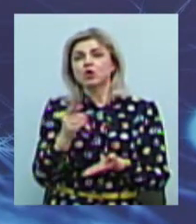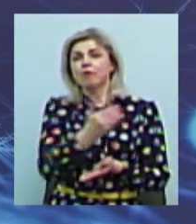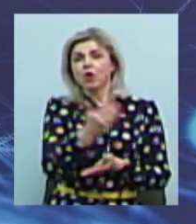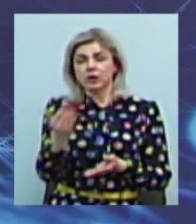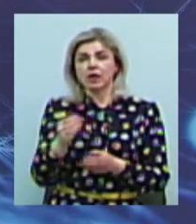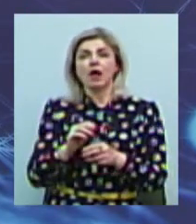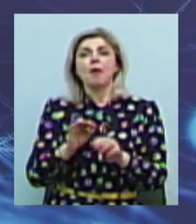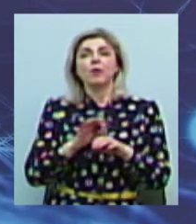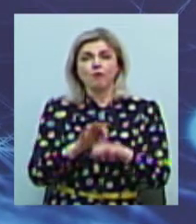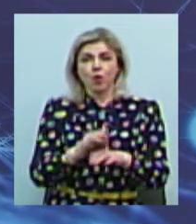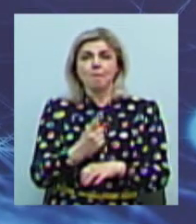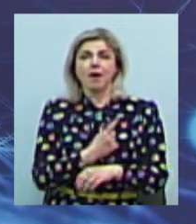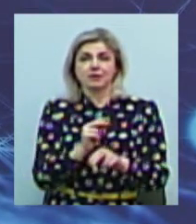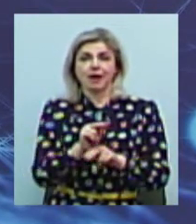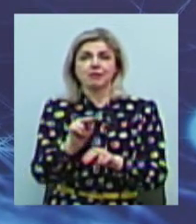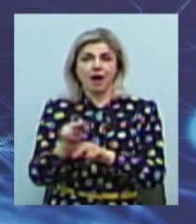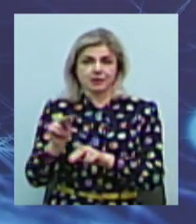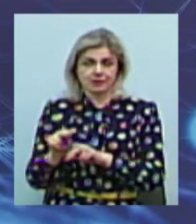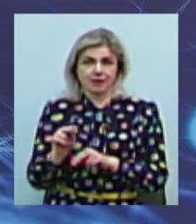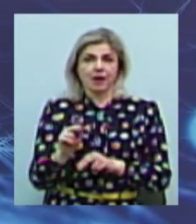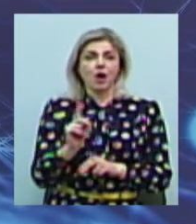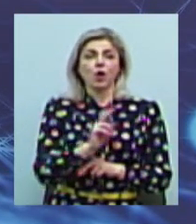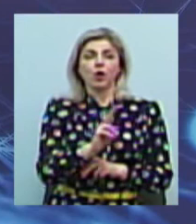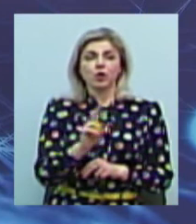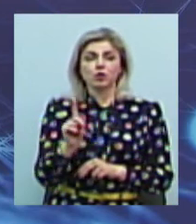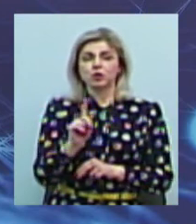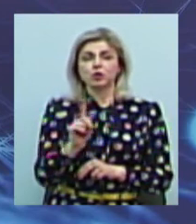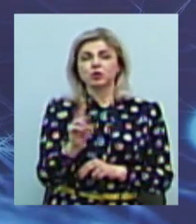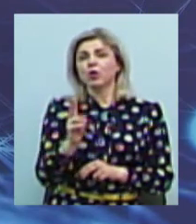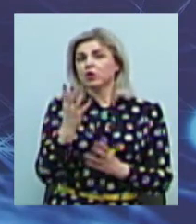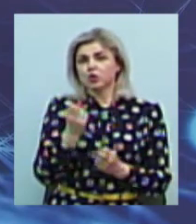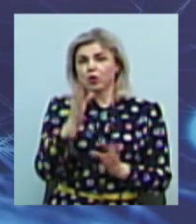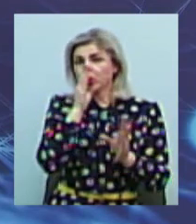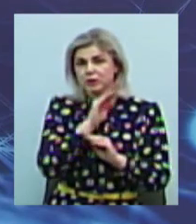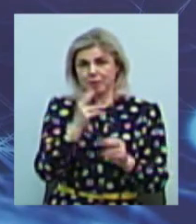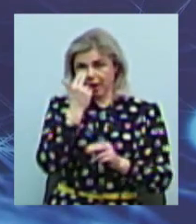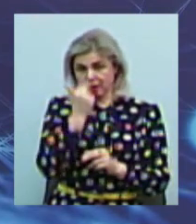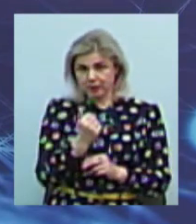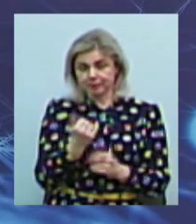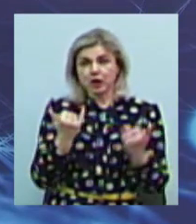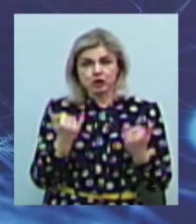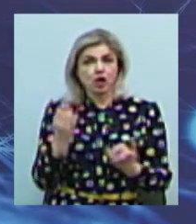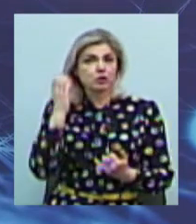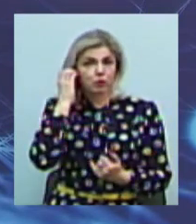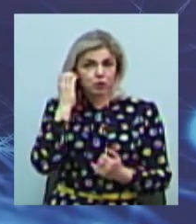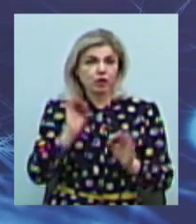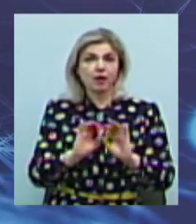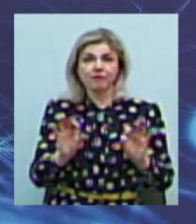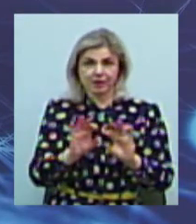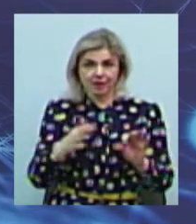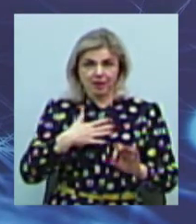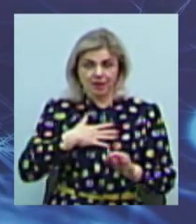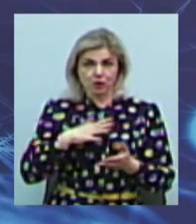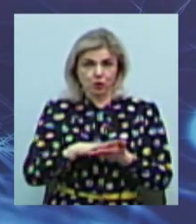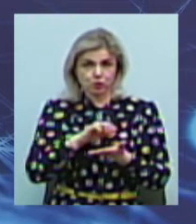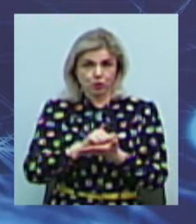майстер-класи для тих, хто ще не так добре адаптувався. Ну, зараз от ми почули у відеосюжеті Федора